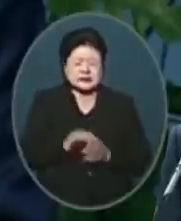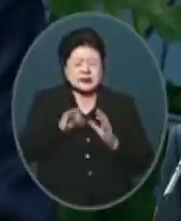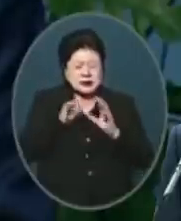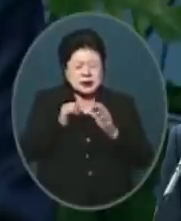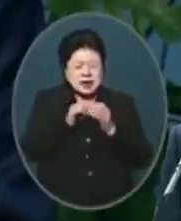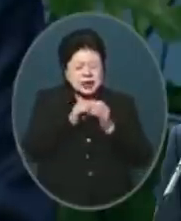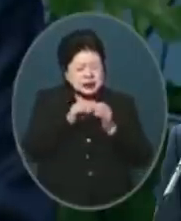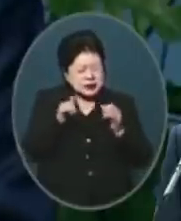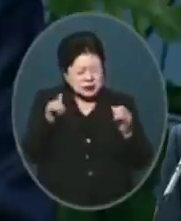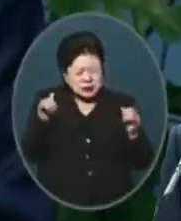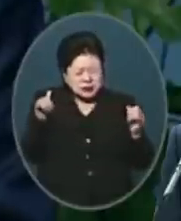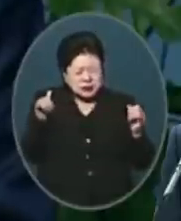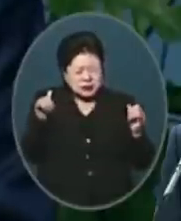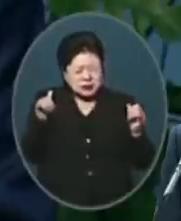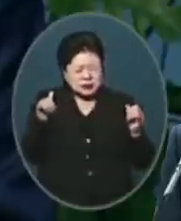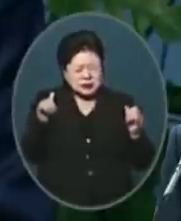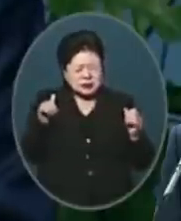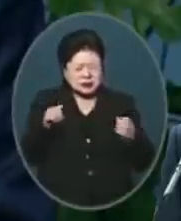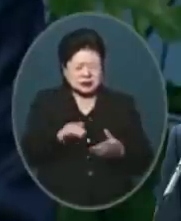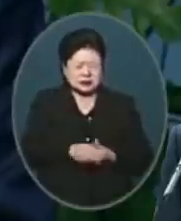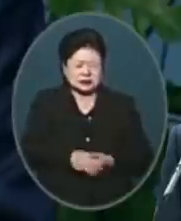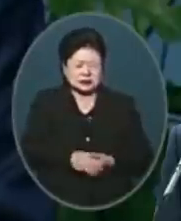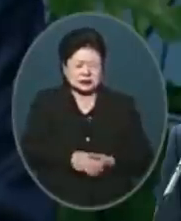세상 인류들의